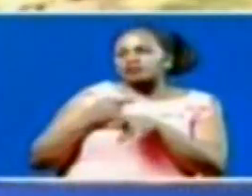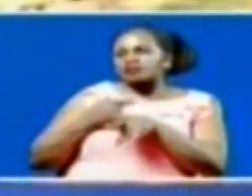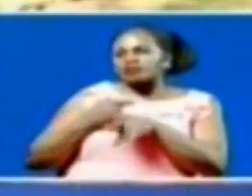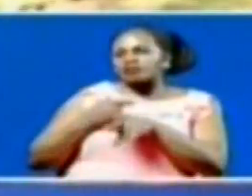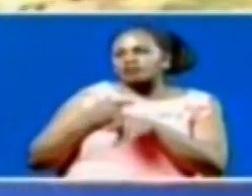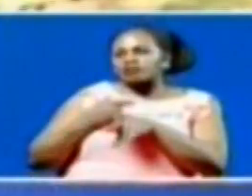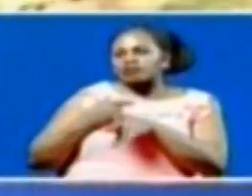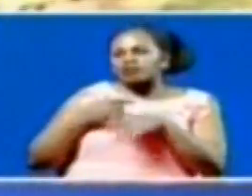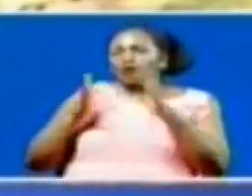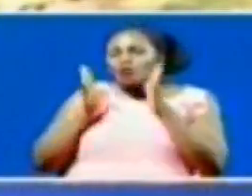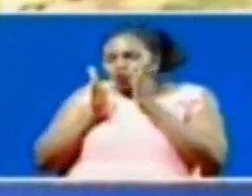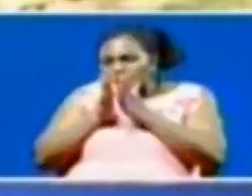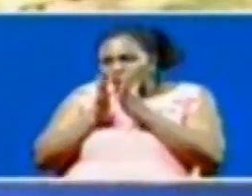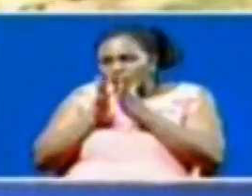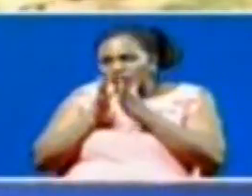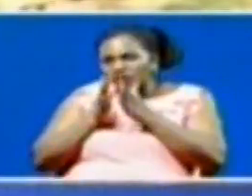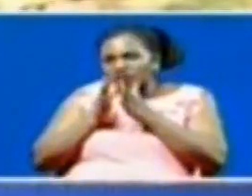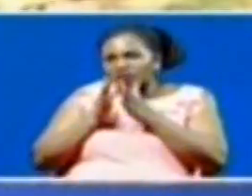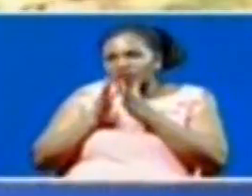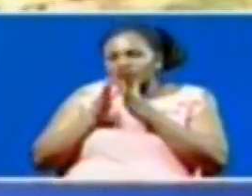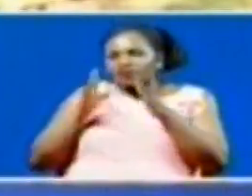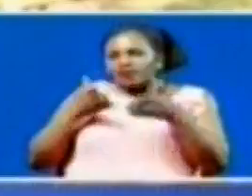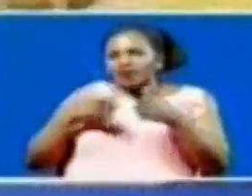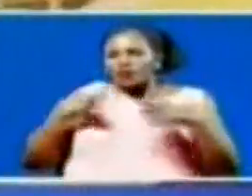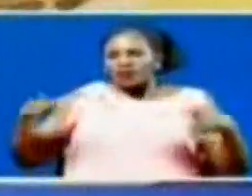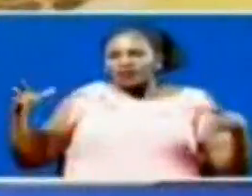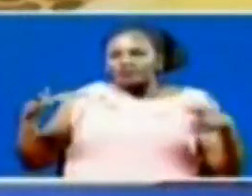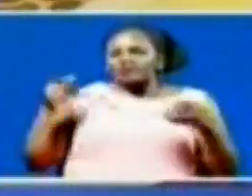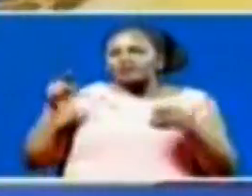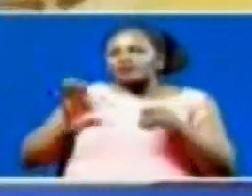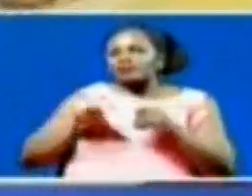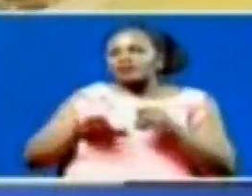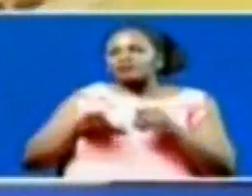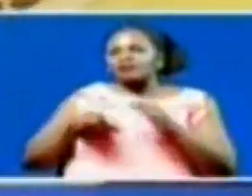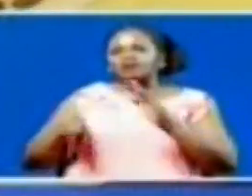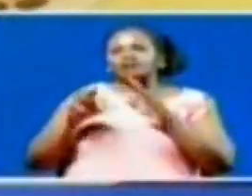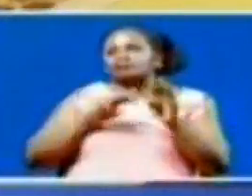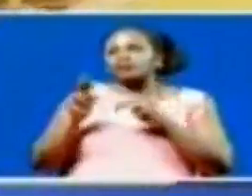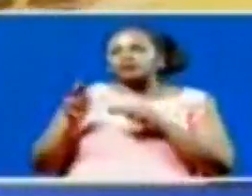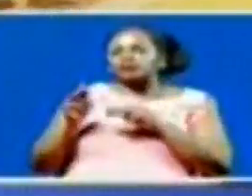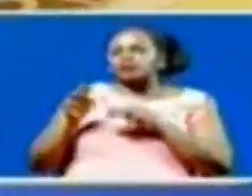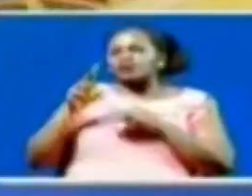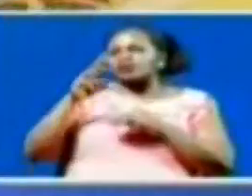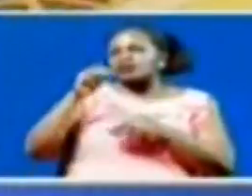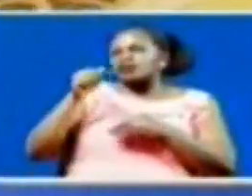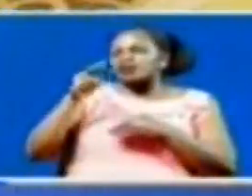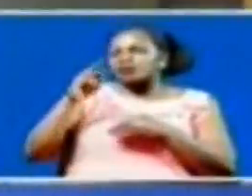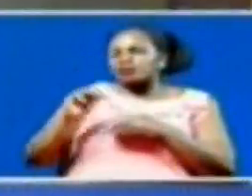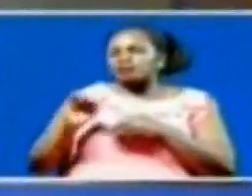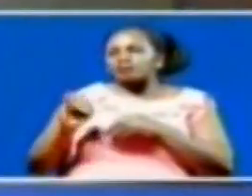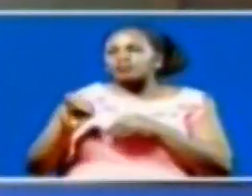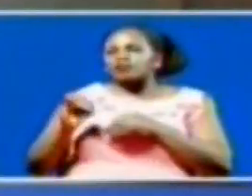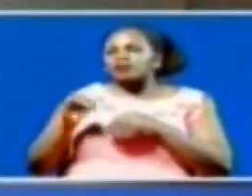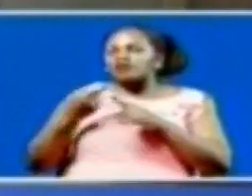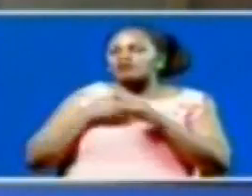mimi nimekonda, lakini nafikiri mimi mtanona kidogo sababu hii mama ametoka. Kwake Naomi, matukio kwenye